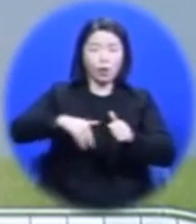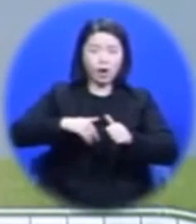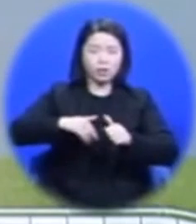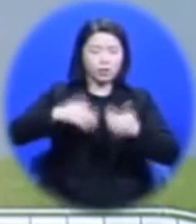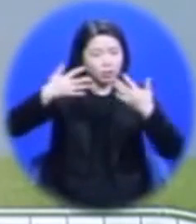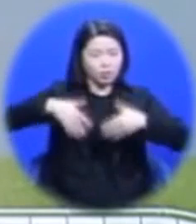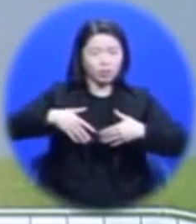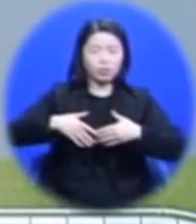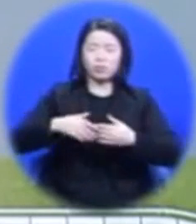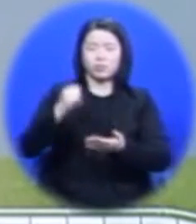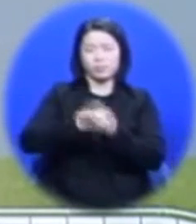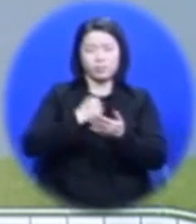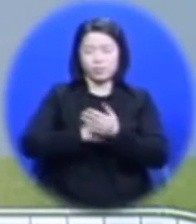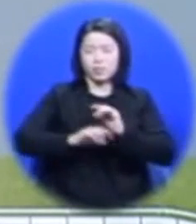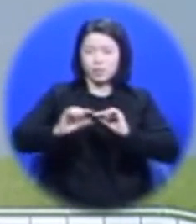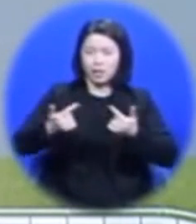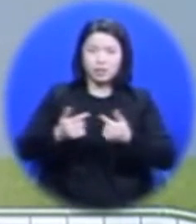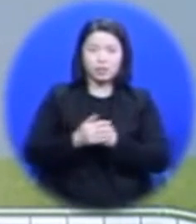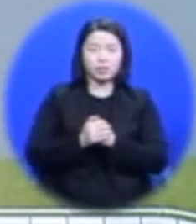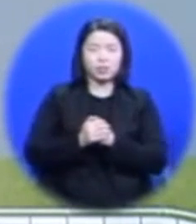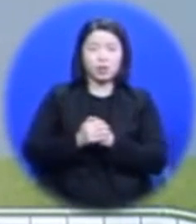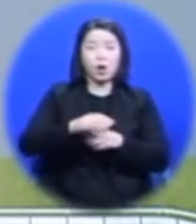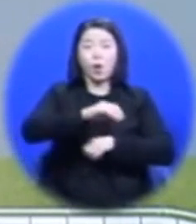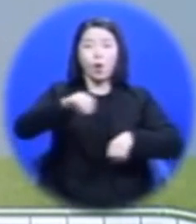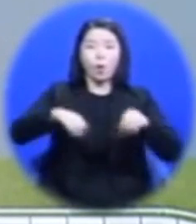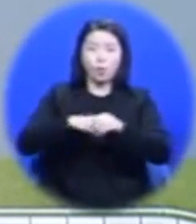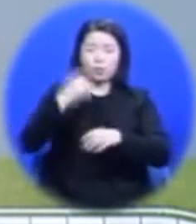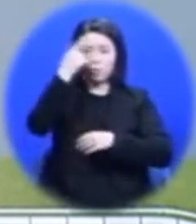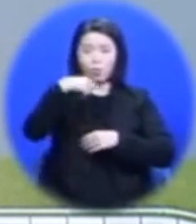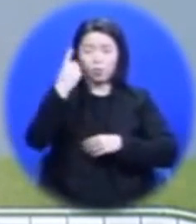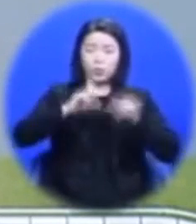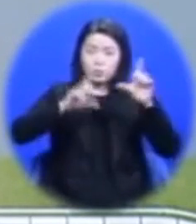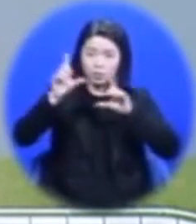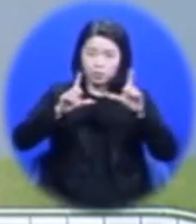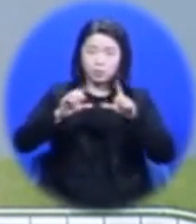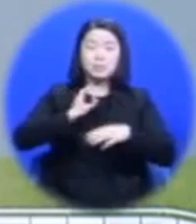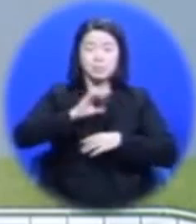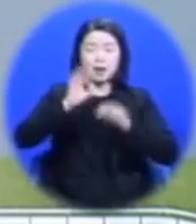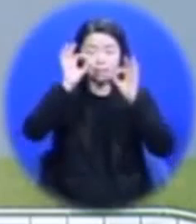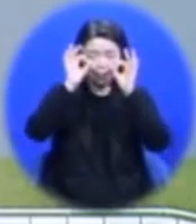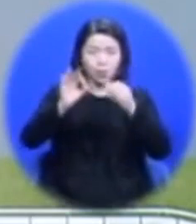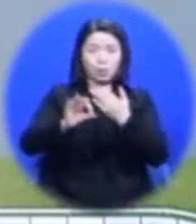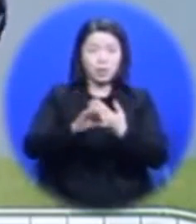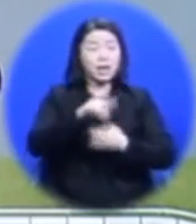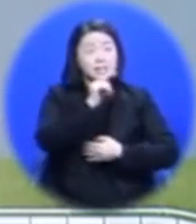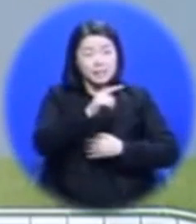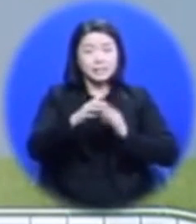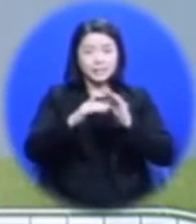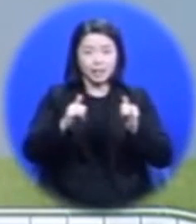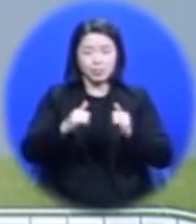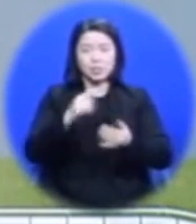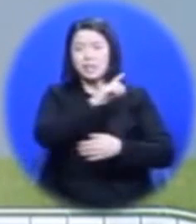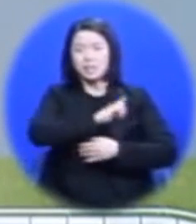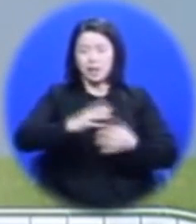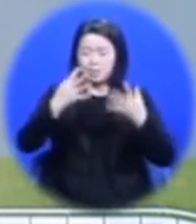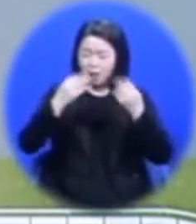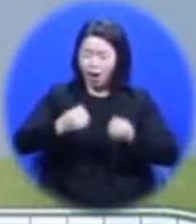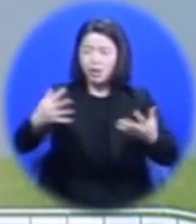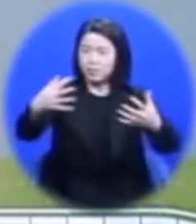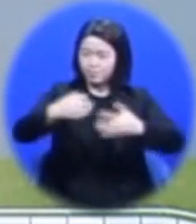안 합니다. 오히려 얼굴 표정만 보면 그 사람이 제일 많이 가진 사람 같아요.